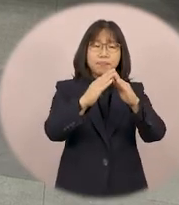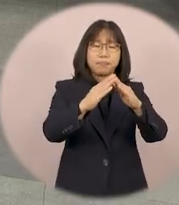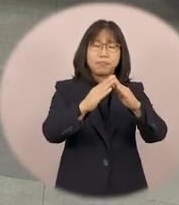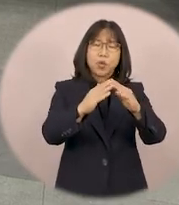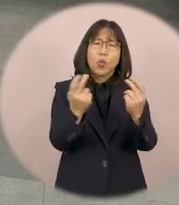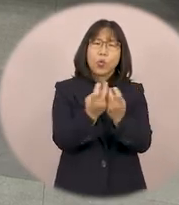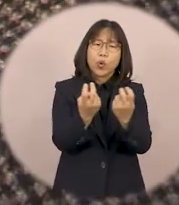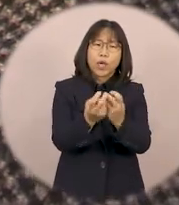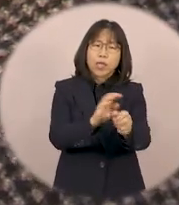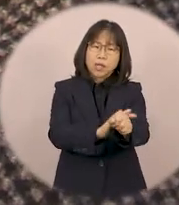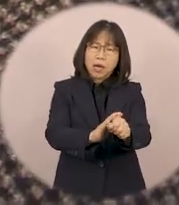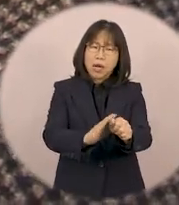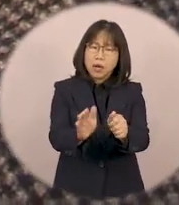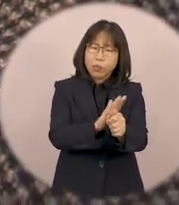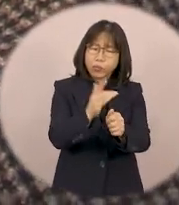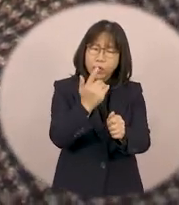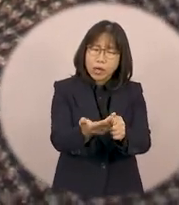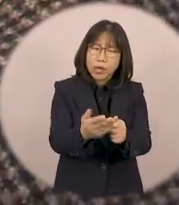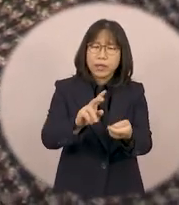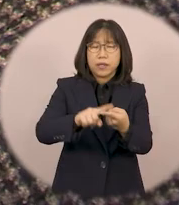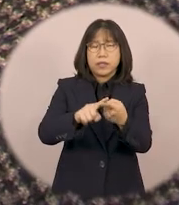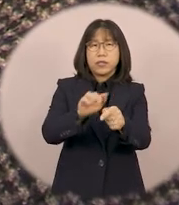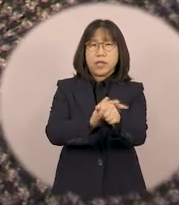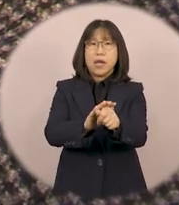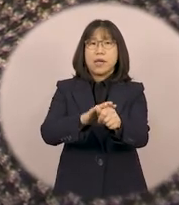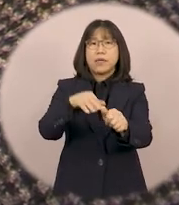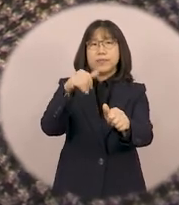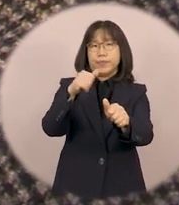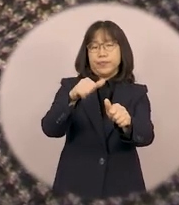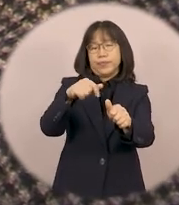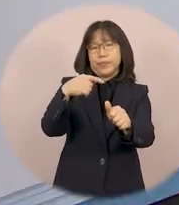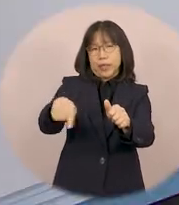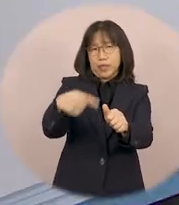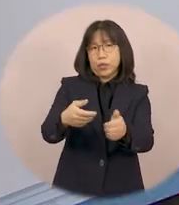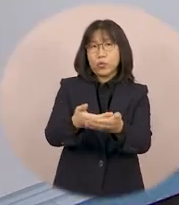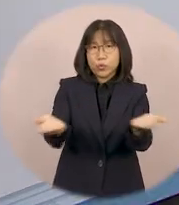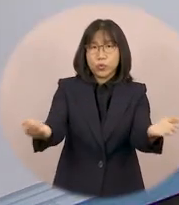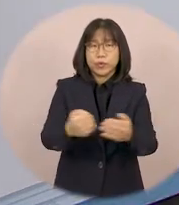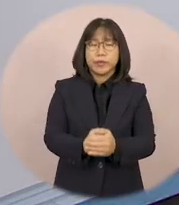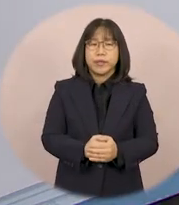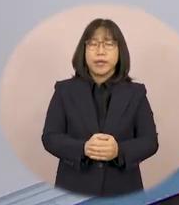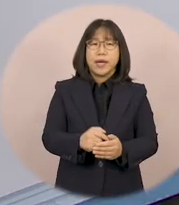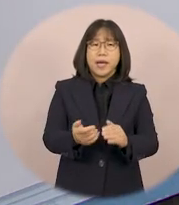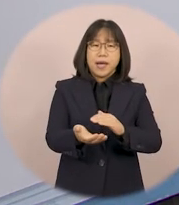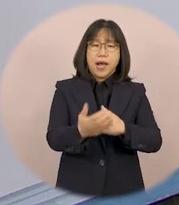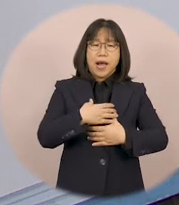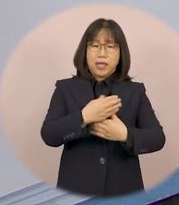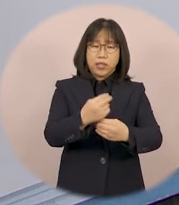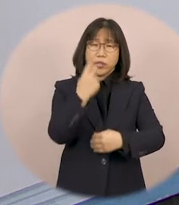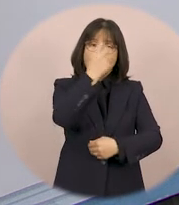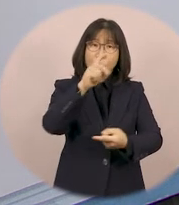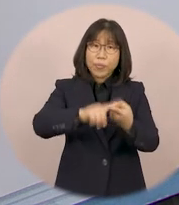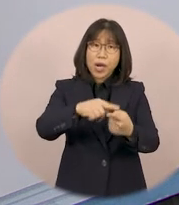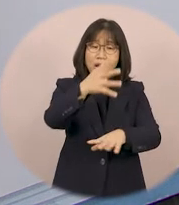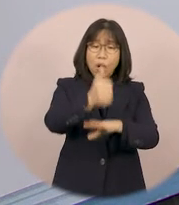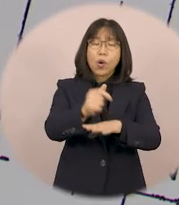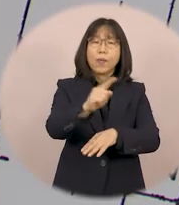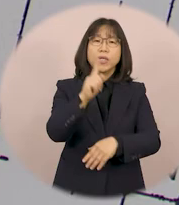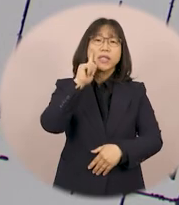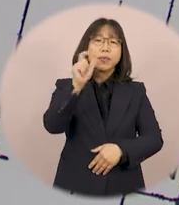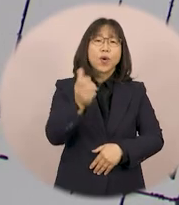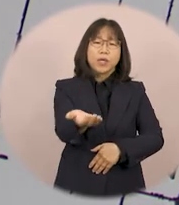방법 등 안전관리 컨설팅 도 제시합니다 안전 관리에 대한 점검 결과는 15일이내 확인할 수